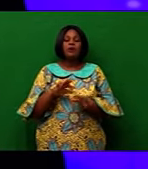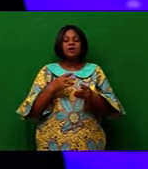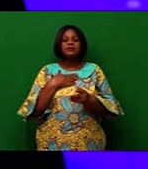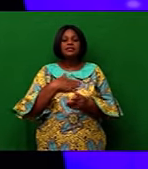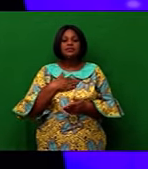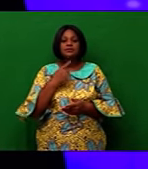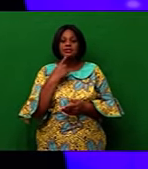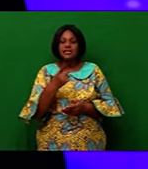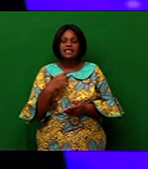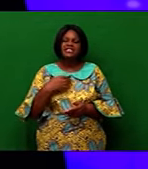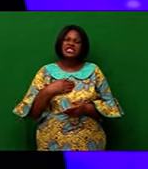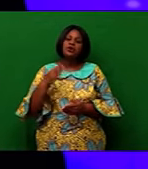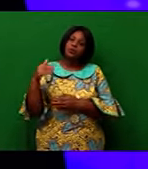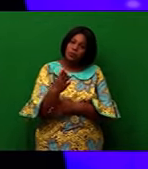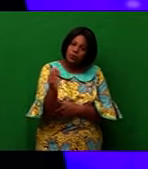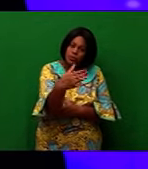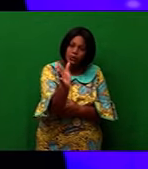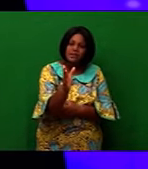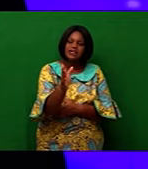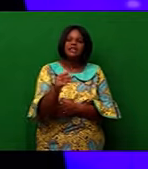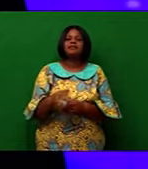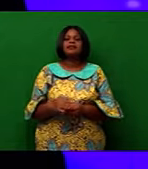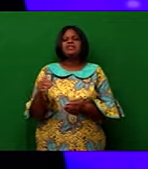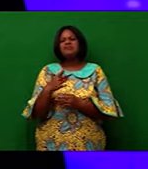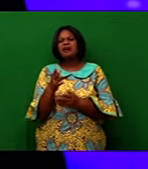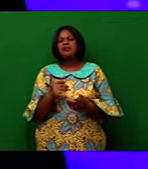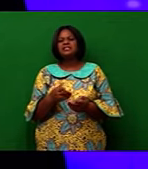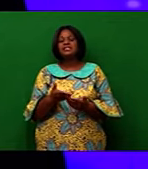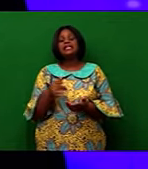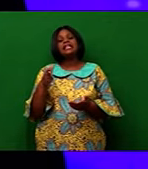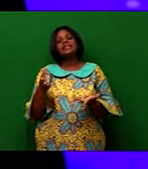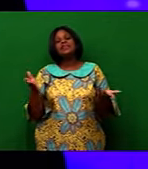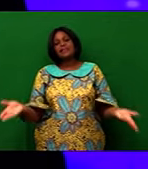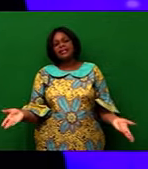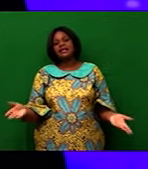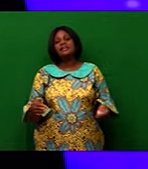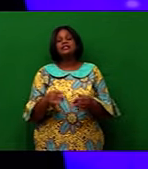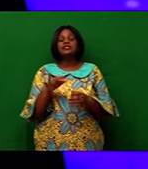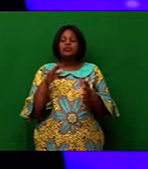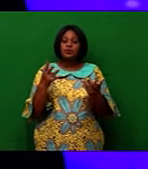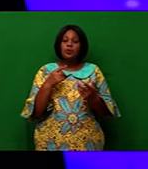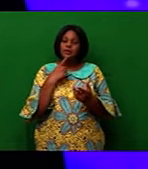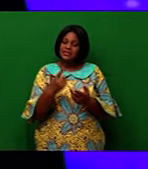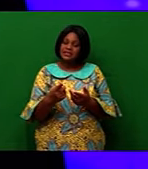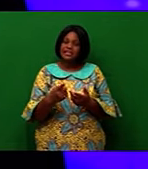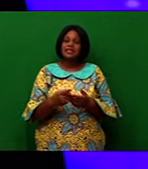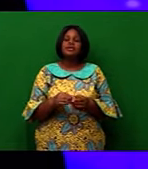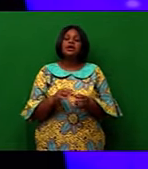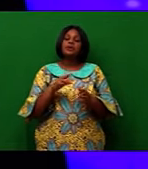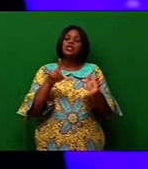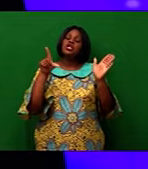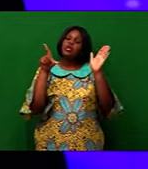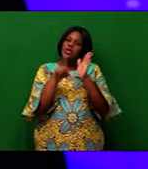nderekuti chipfambi. Chipfambi chine tsinga chipfambi. Chipfambi chakomba chii? Chipfambi. Nenharo yekuti zvinhu zviri